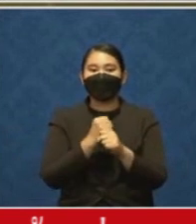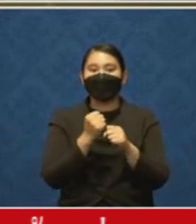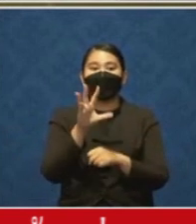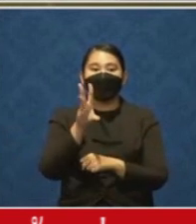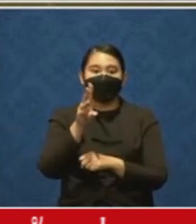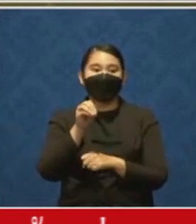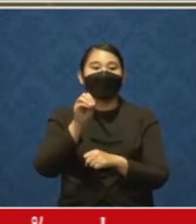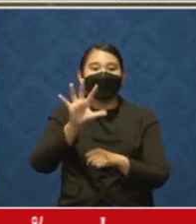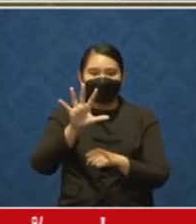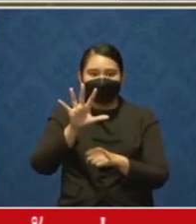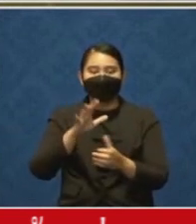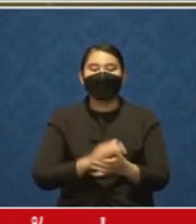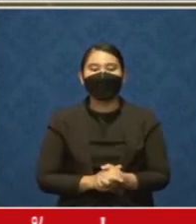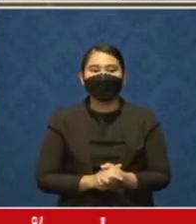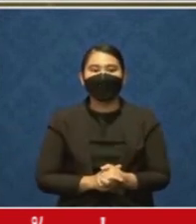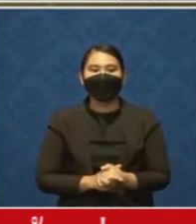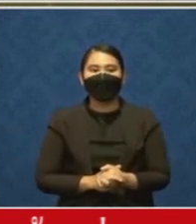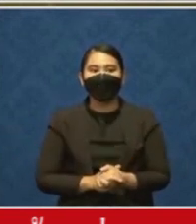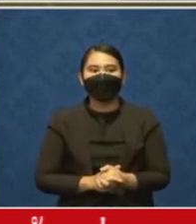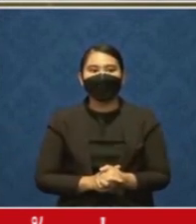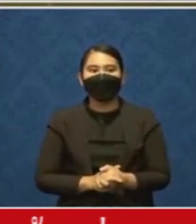12 มีนาคม ปี 65ครับที่ฮาวายครับ